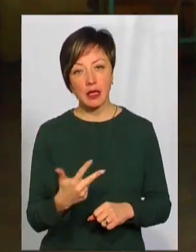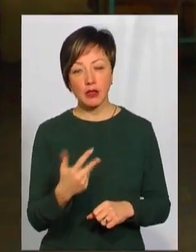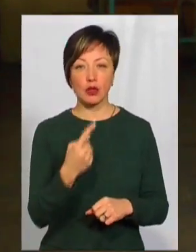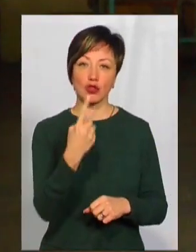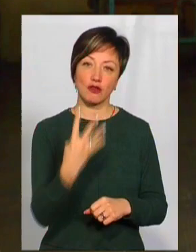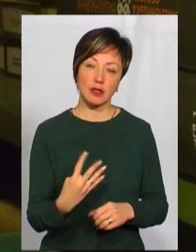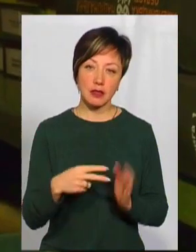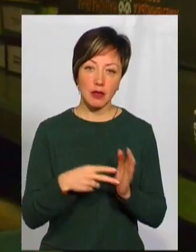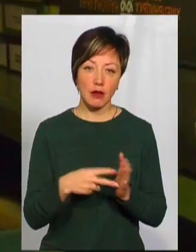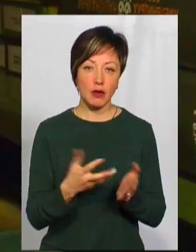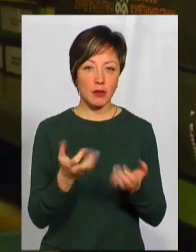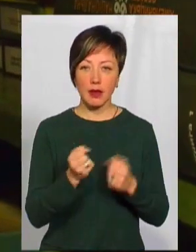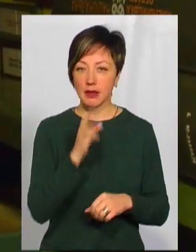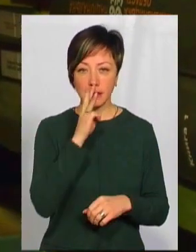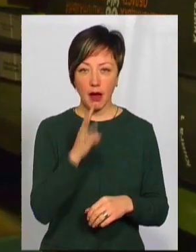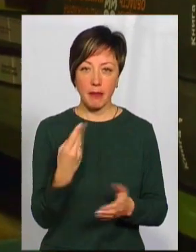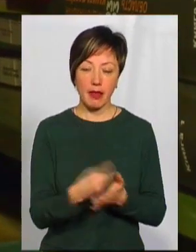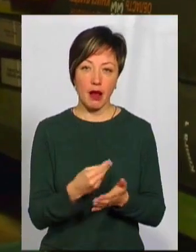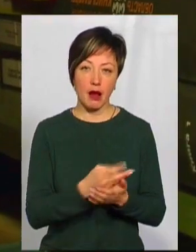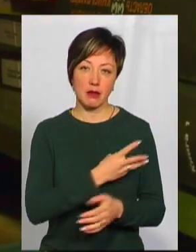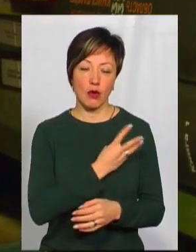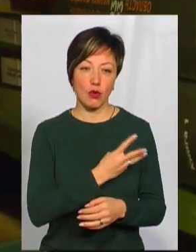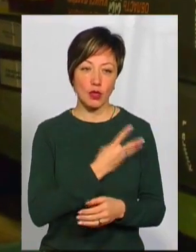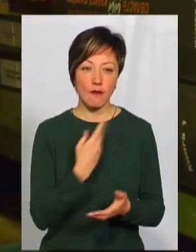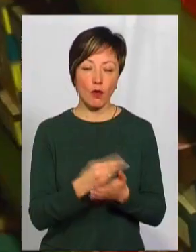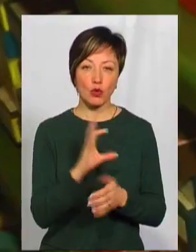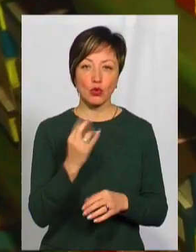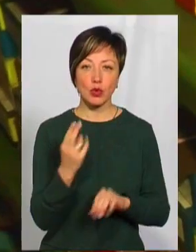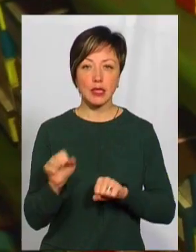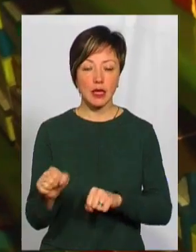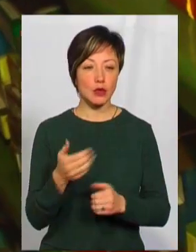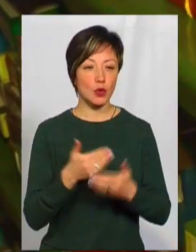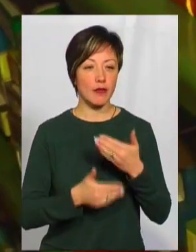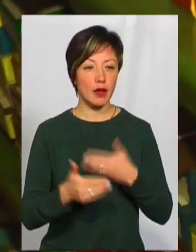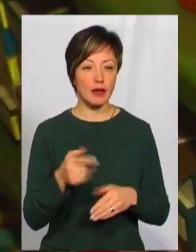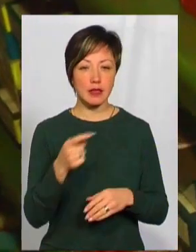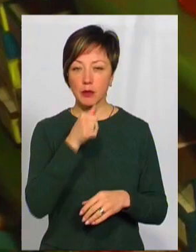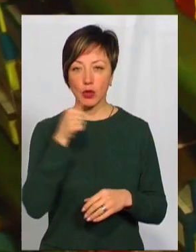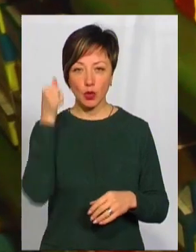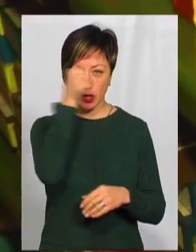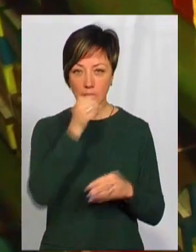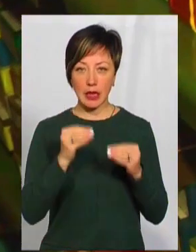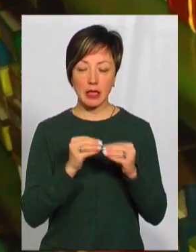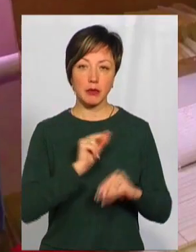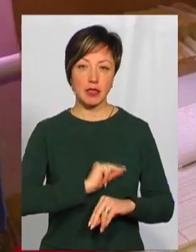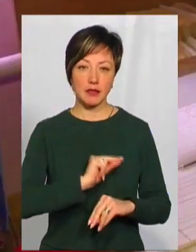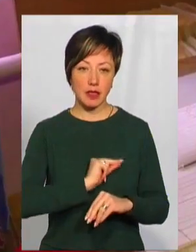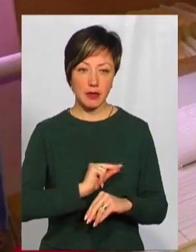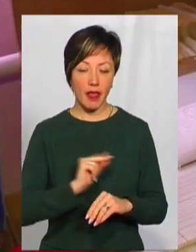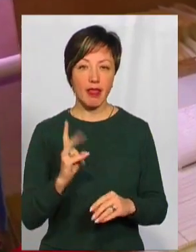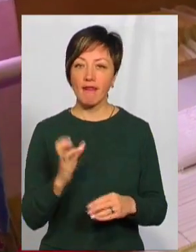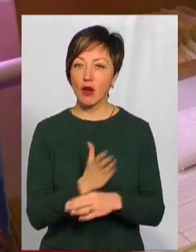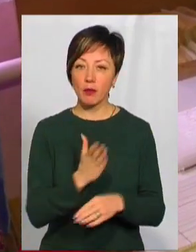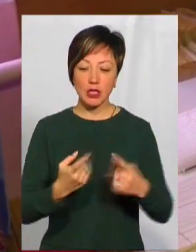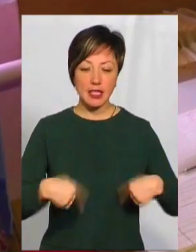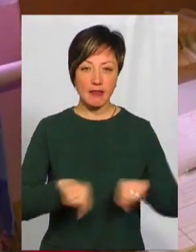та отримують за це не платню, а матеріальне заохочення з Фонду соціального захисту інвалідів. Його за минулий рік всі 10 працівників невиробничої сфери